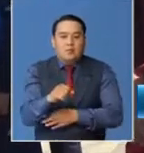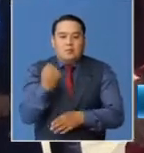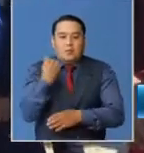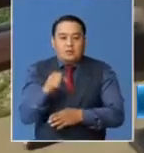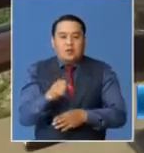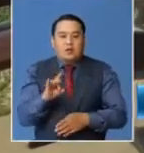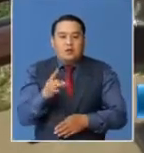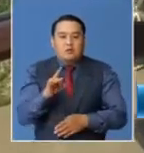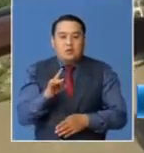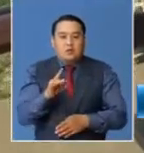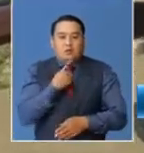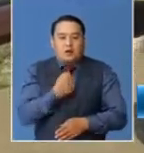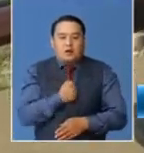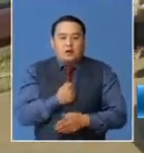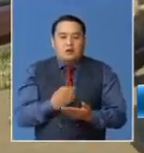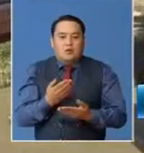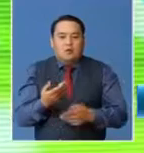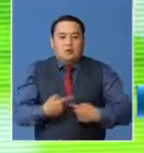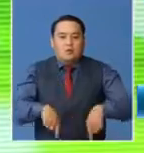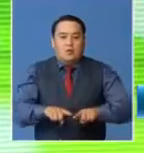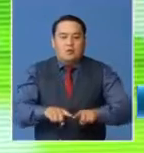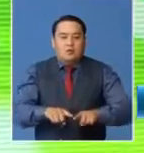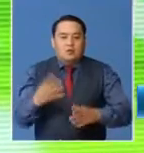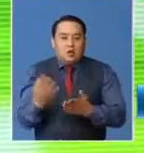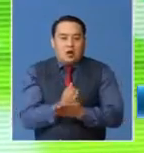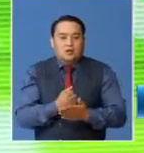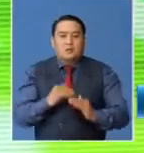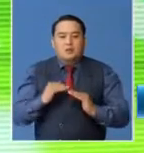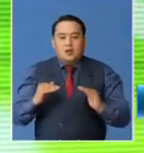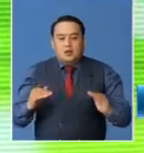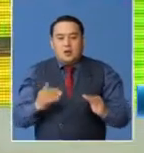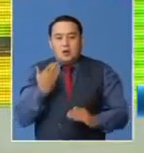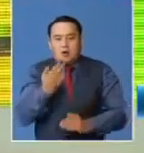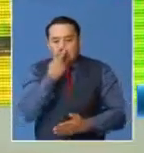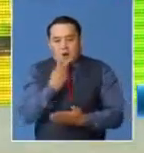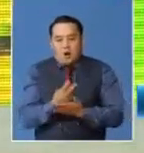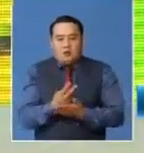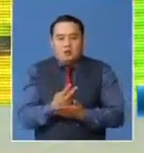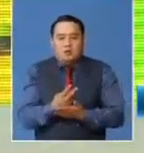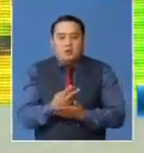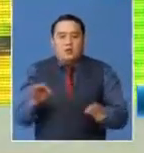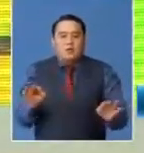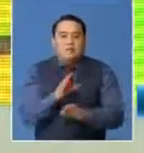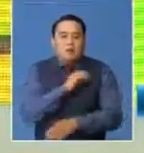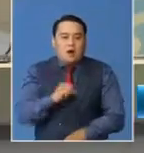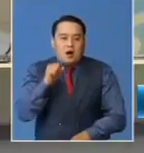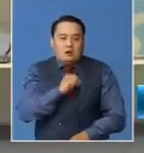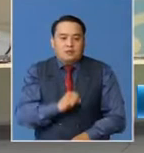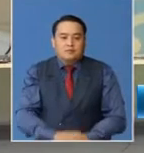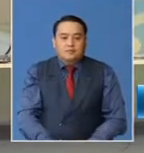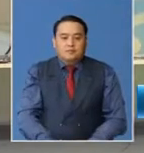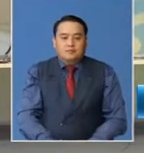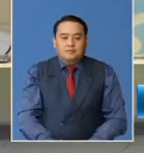призерами республиканских военно-патриотических сборов. Нашлось занятие и малышам. Они продемонстрировали свои вокальные данные.